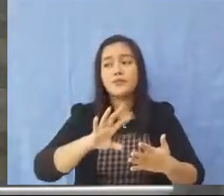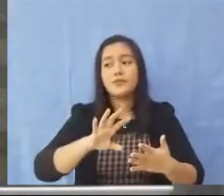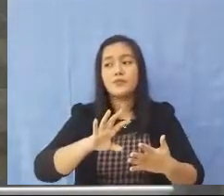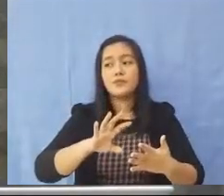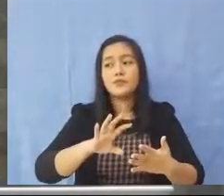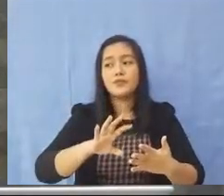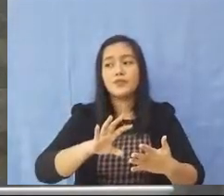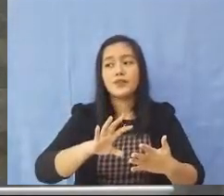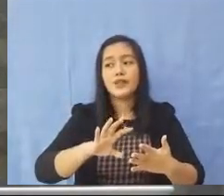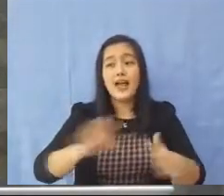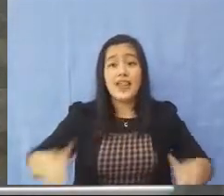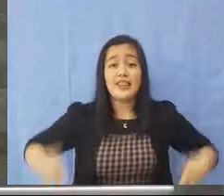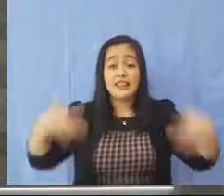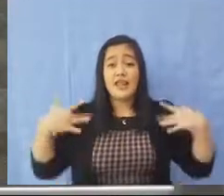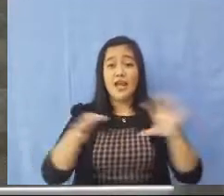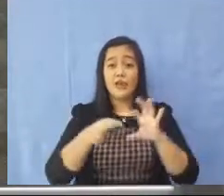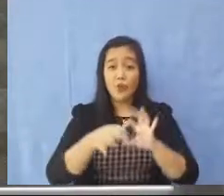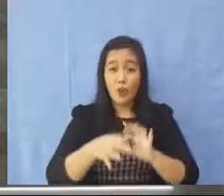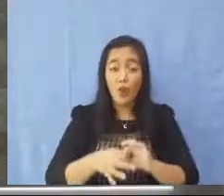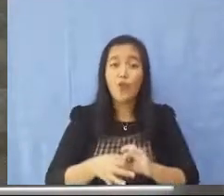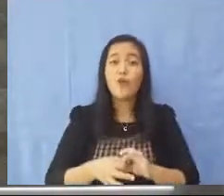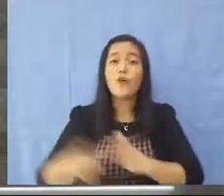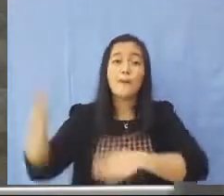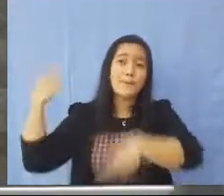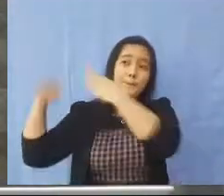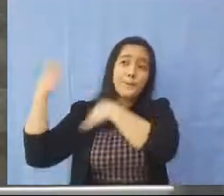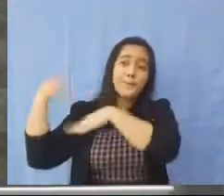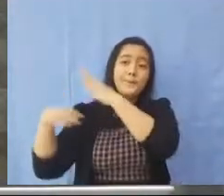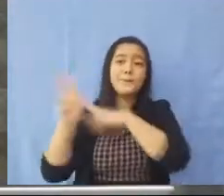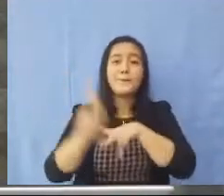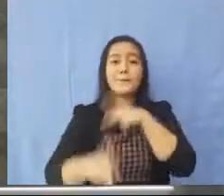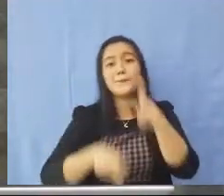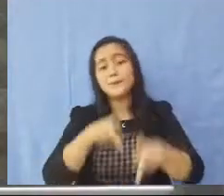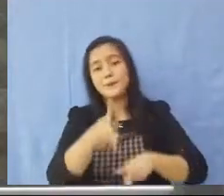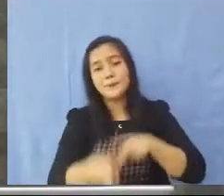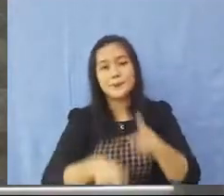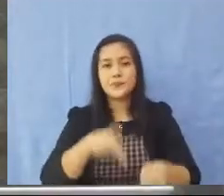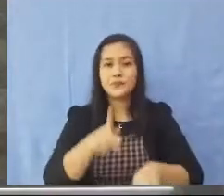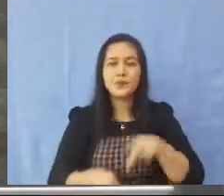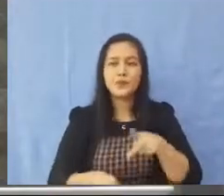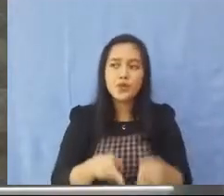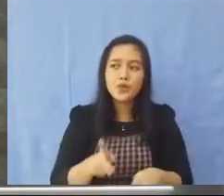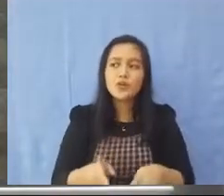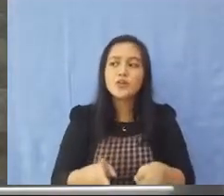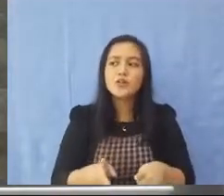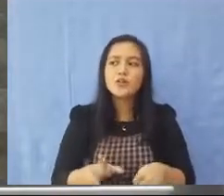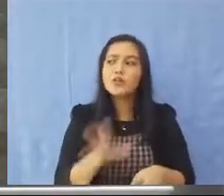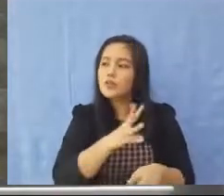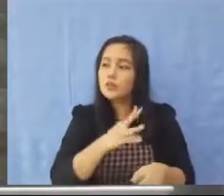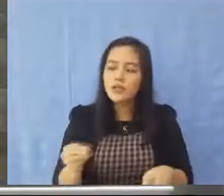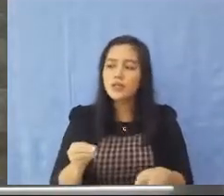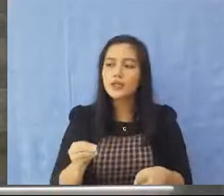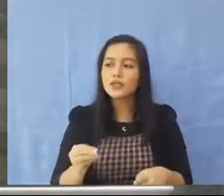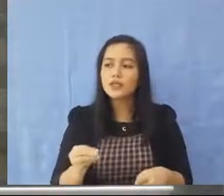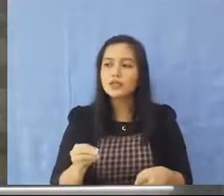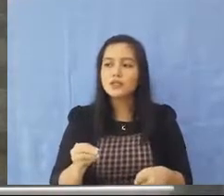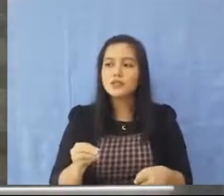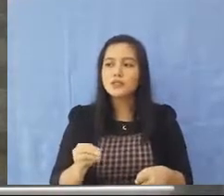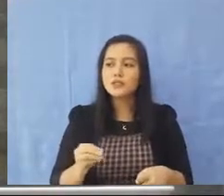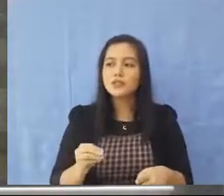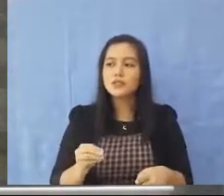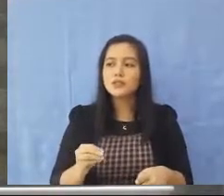people, sa 39, from the 39 chapters, mababasa natin, and tinapos po ang book